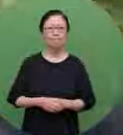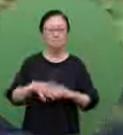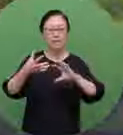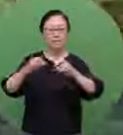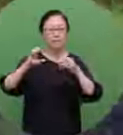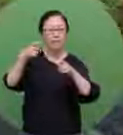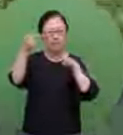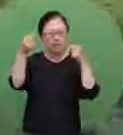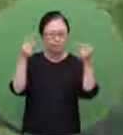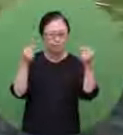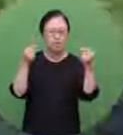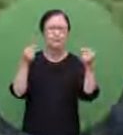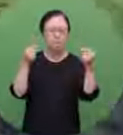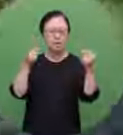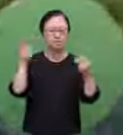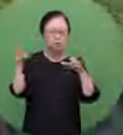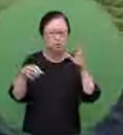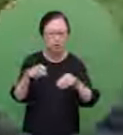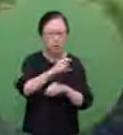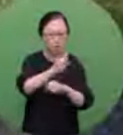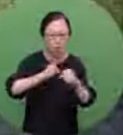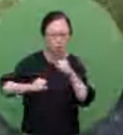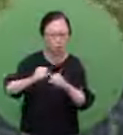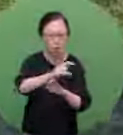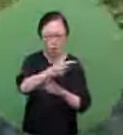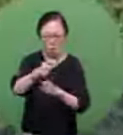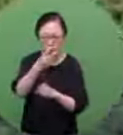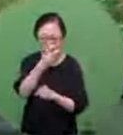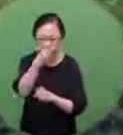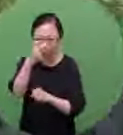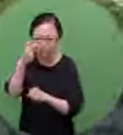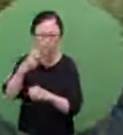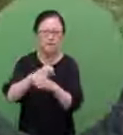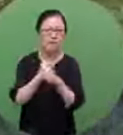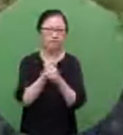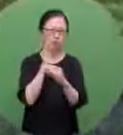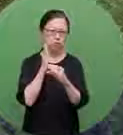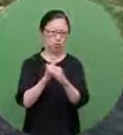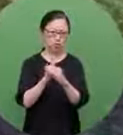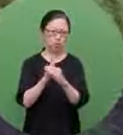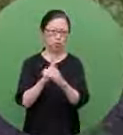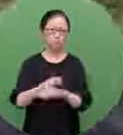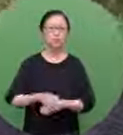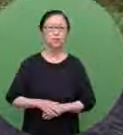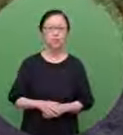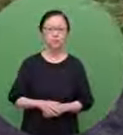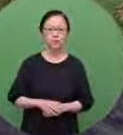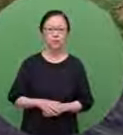岩手大学では熊の生態を明らかにするための研究を行っています。